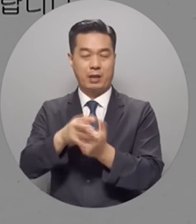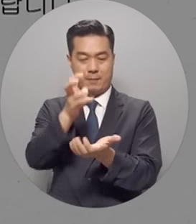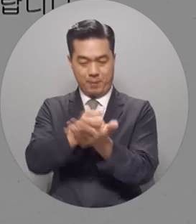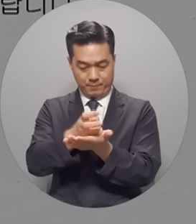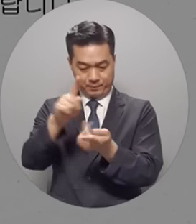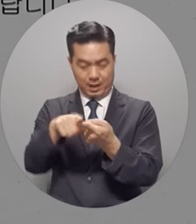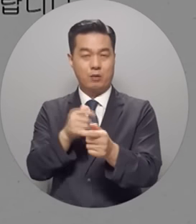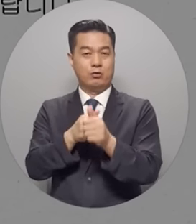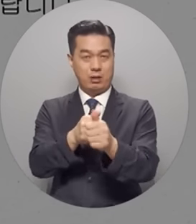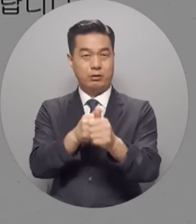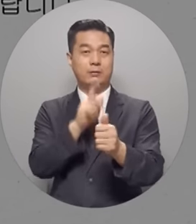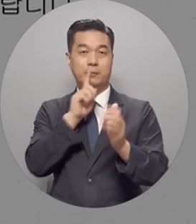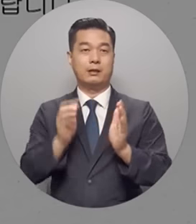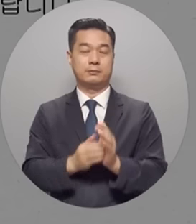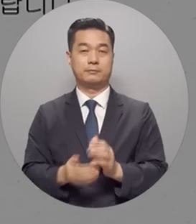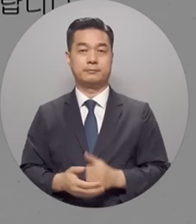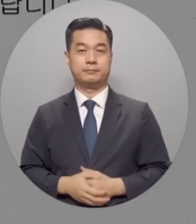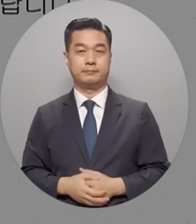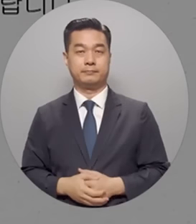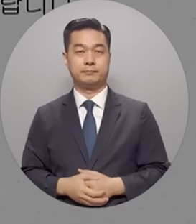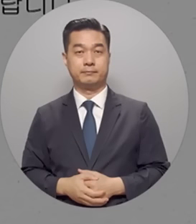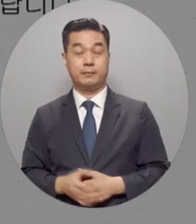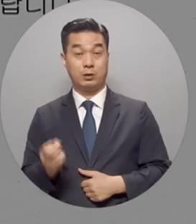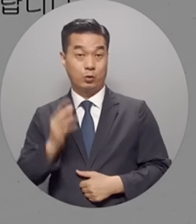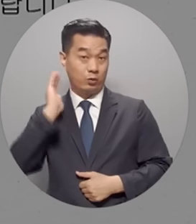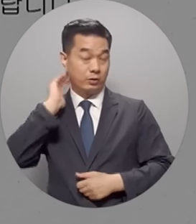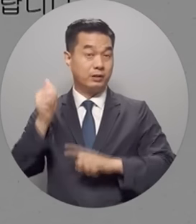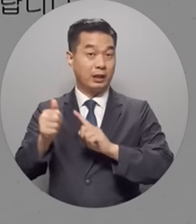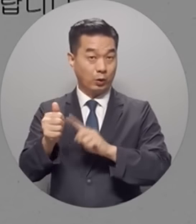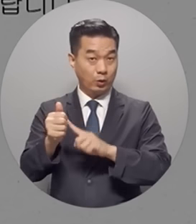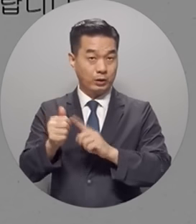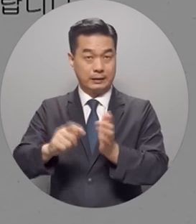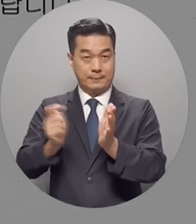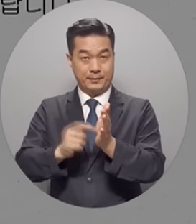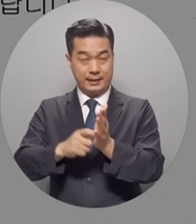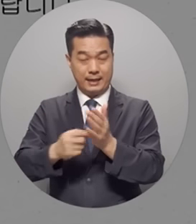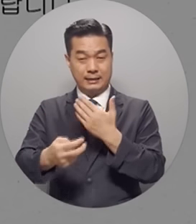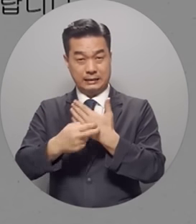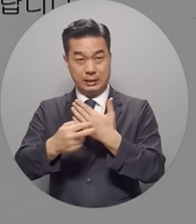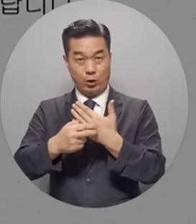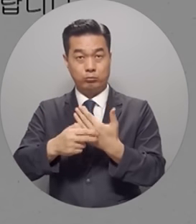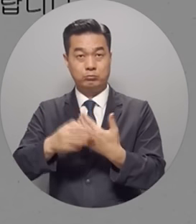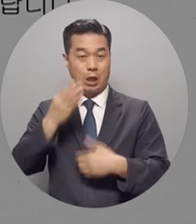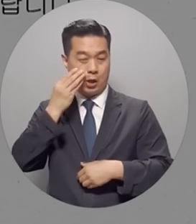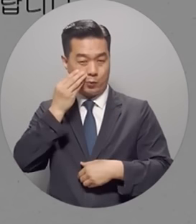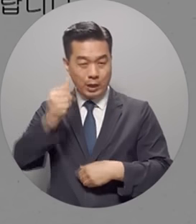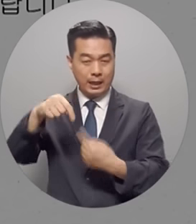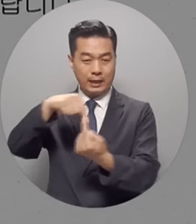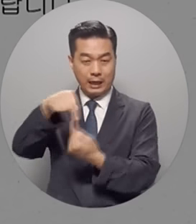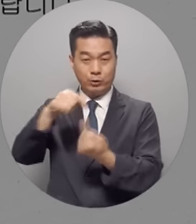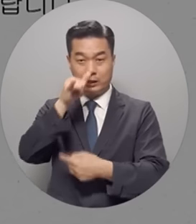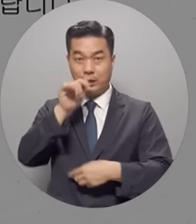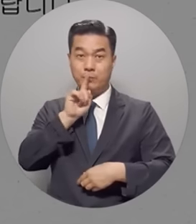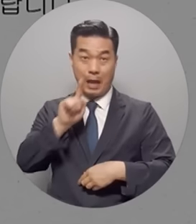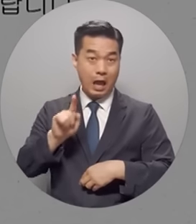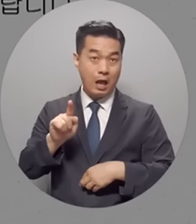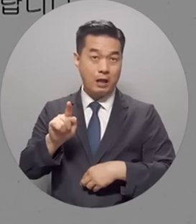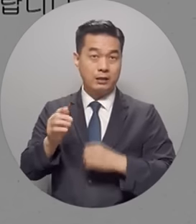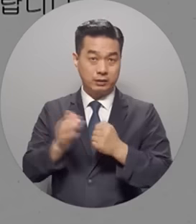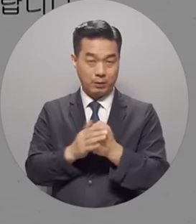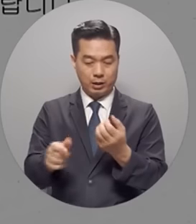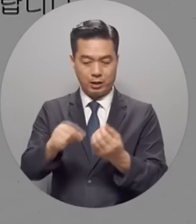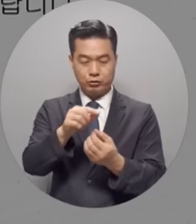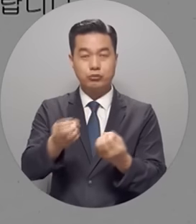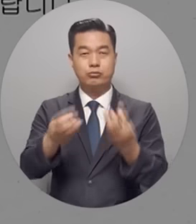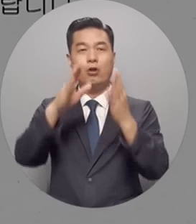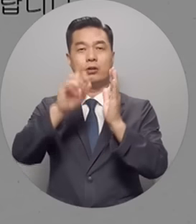다하겠다고 밝혔습니다 또 대통령은 비상진료 체계가 원활하게 가동되고 있다고 한다면서 추석기간